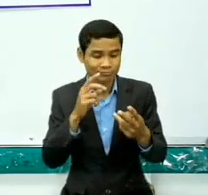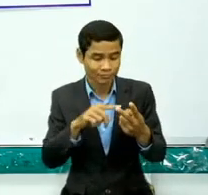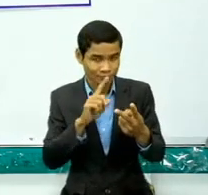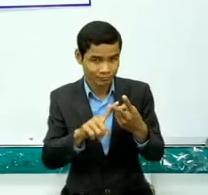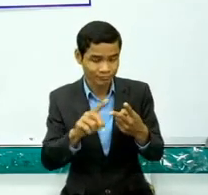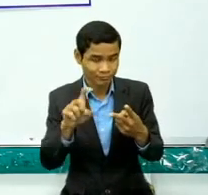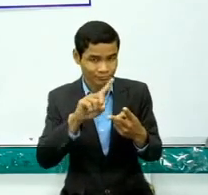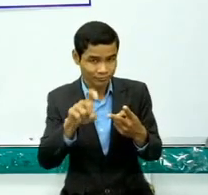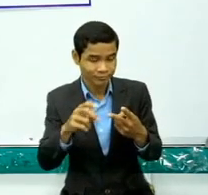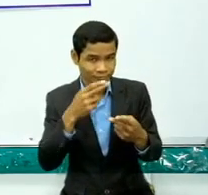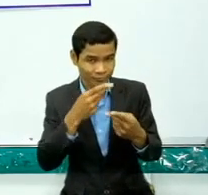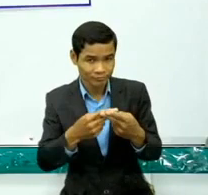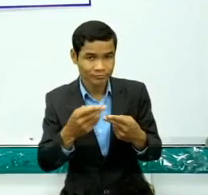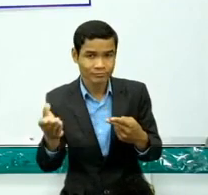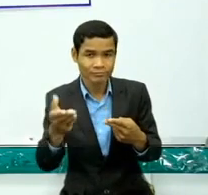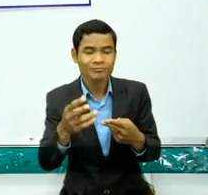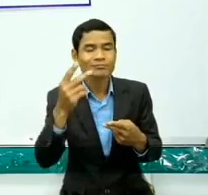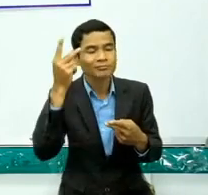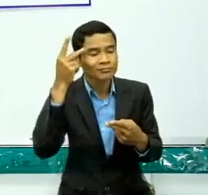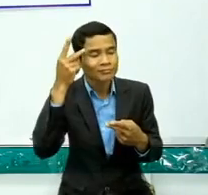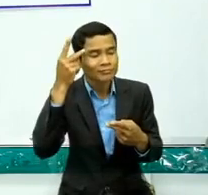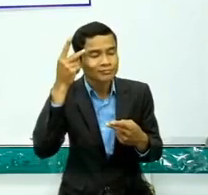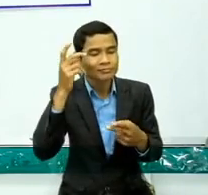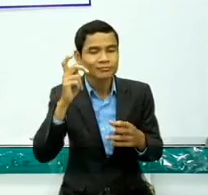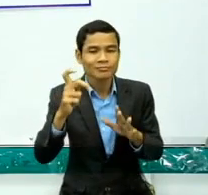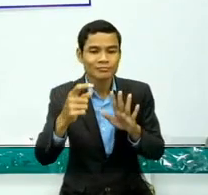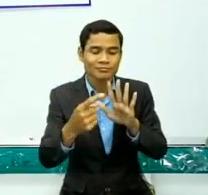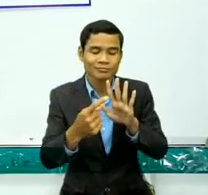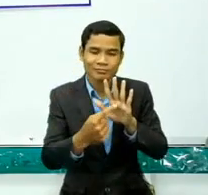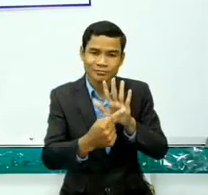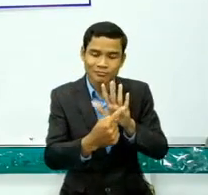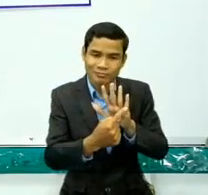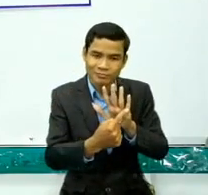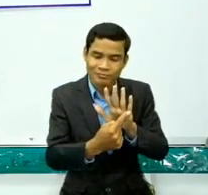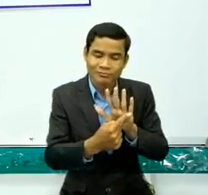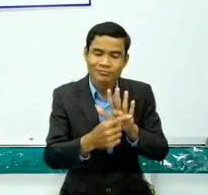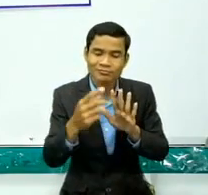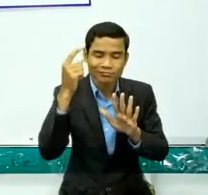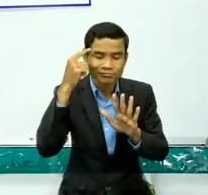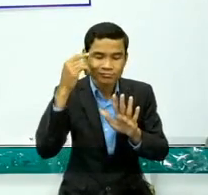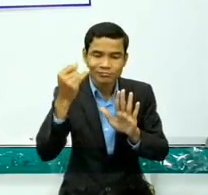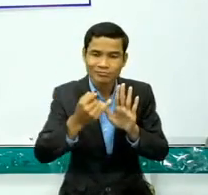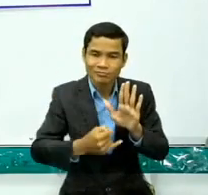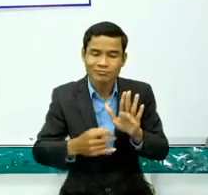ទី2ចាកូនគិតមើលហេតុអ្វីបានគឺចេះគូរុកកូន